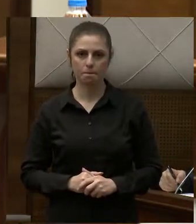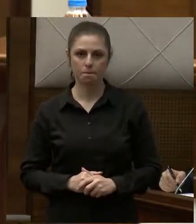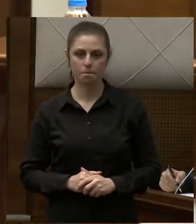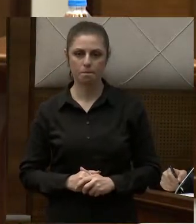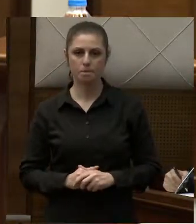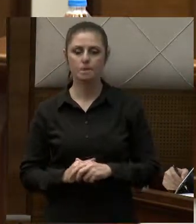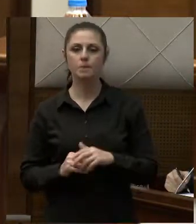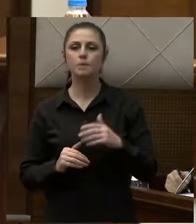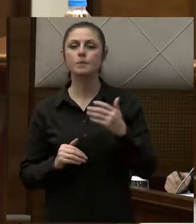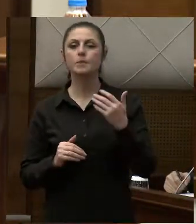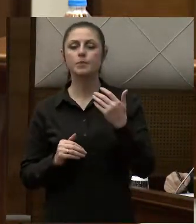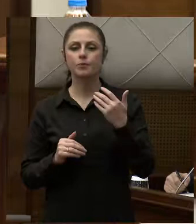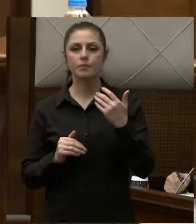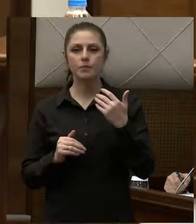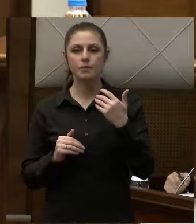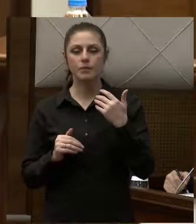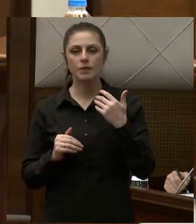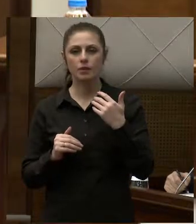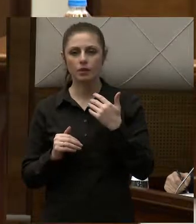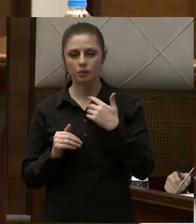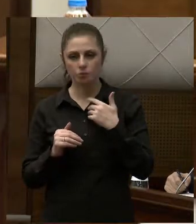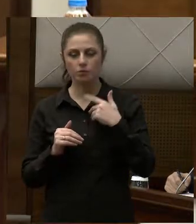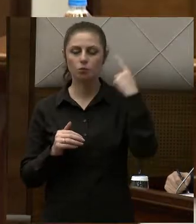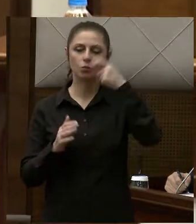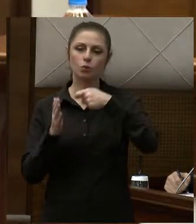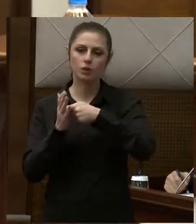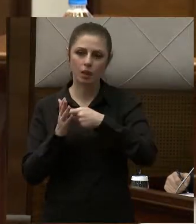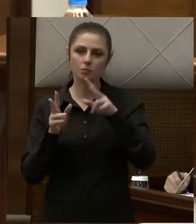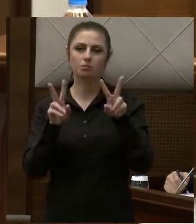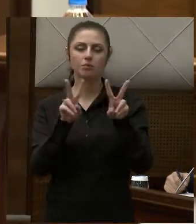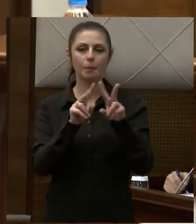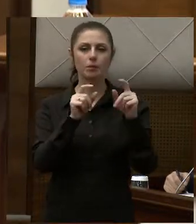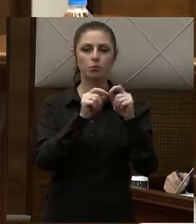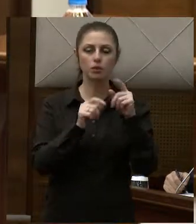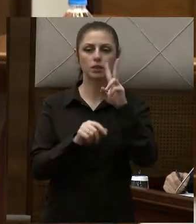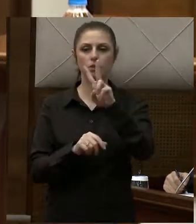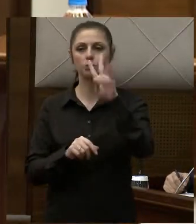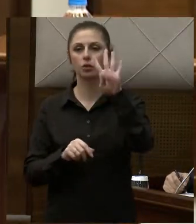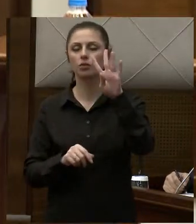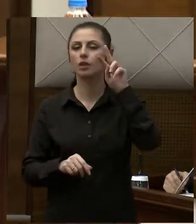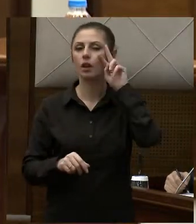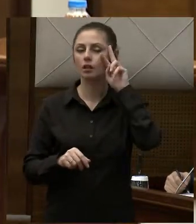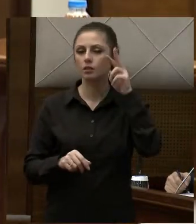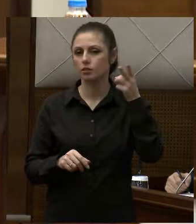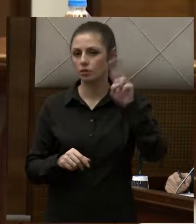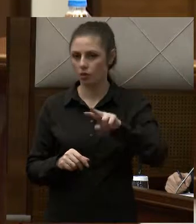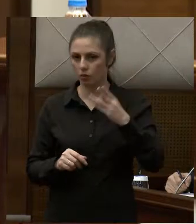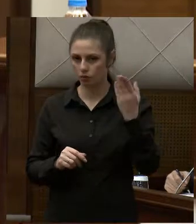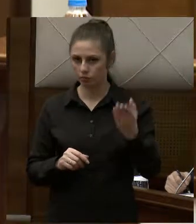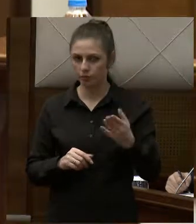Kamiloba muhtarımız Sayın Mehmet Bursalı, onu da 24 Aralık günü